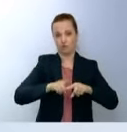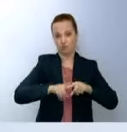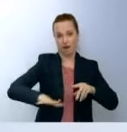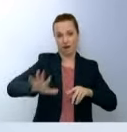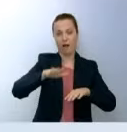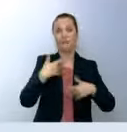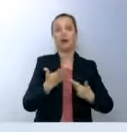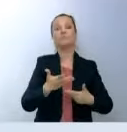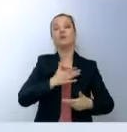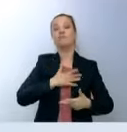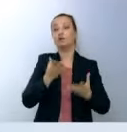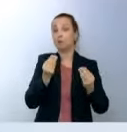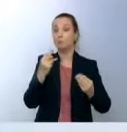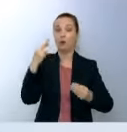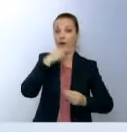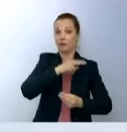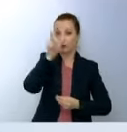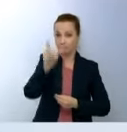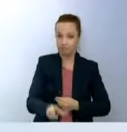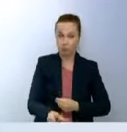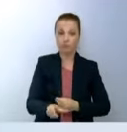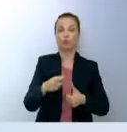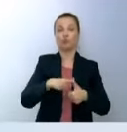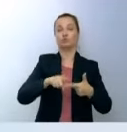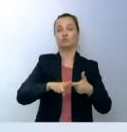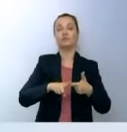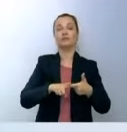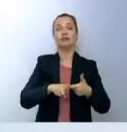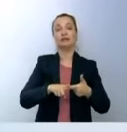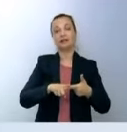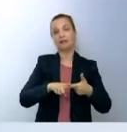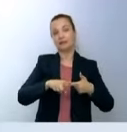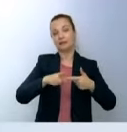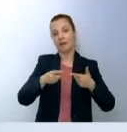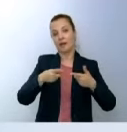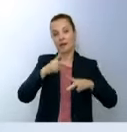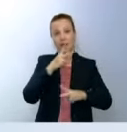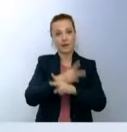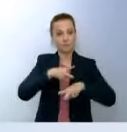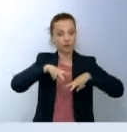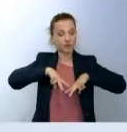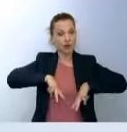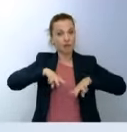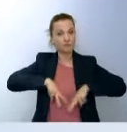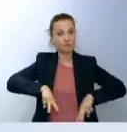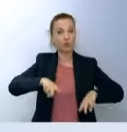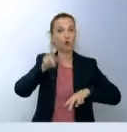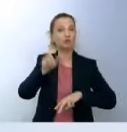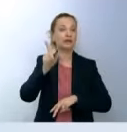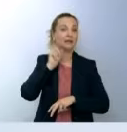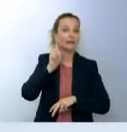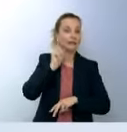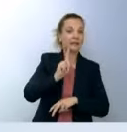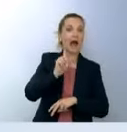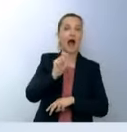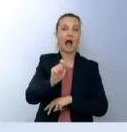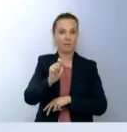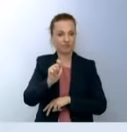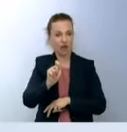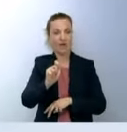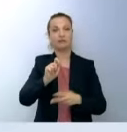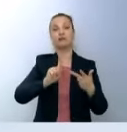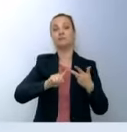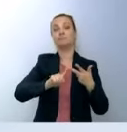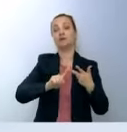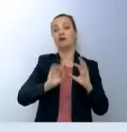ότι τίποτα από αυτά δε θα μπορούσε να γίνει χωρίς την αμέριστη συμπαράσταση του υπουργείου ψηφιακής διακυβέρνησης της δίκα και του δημήτρη